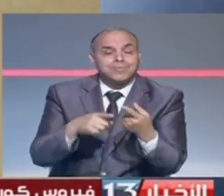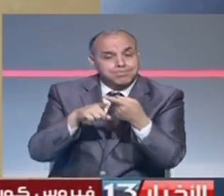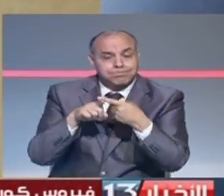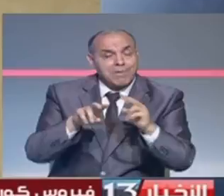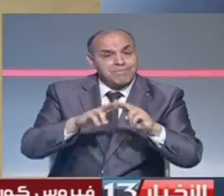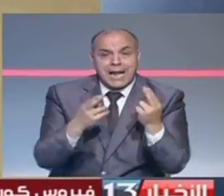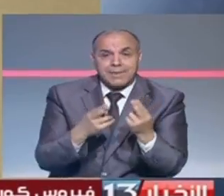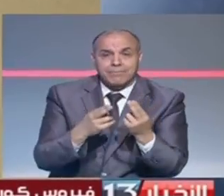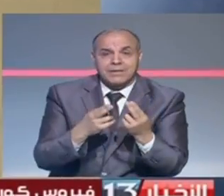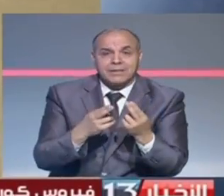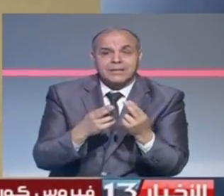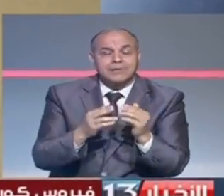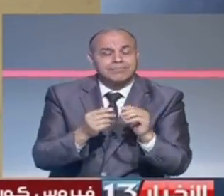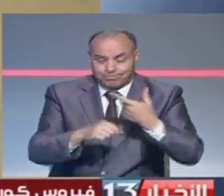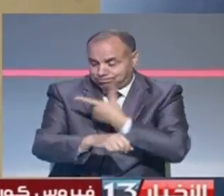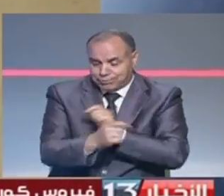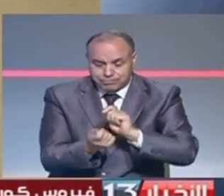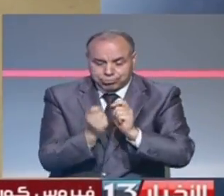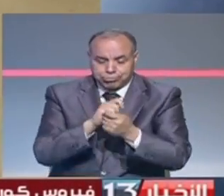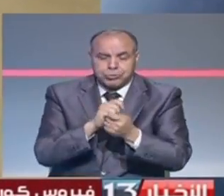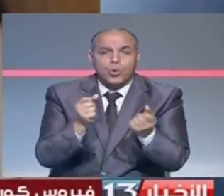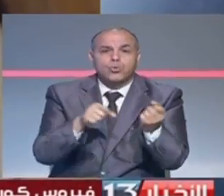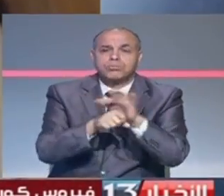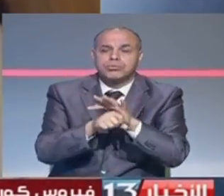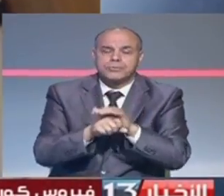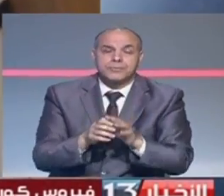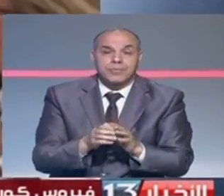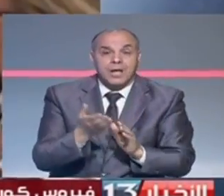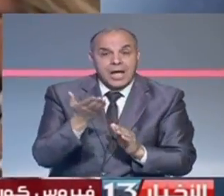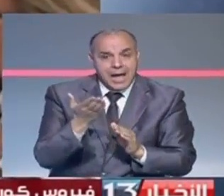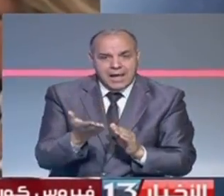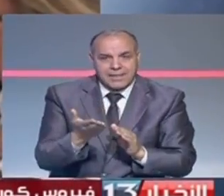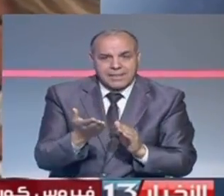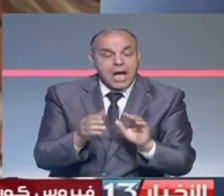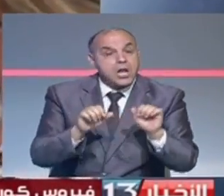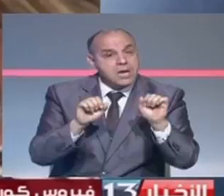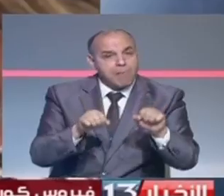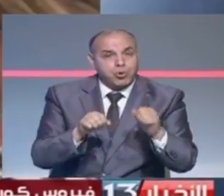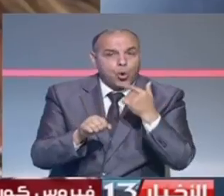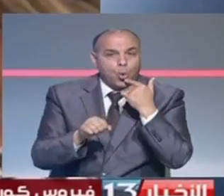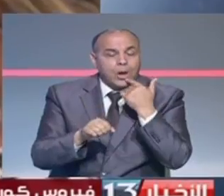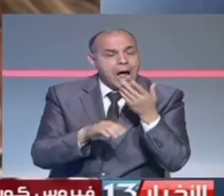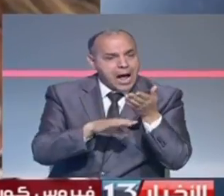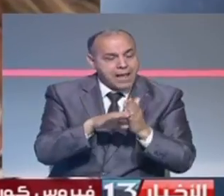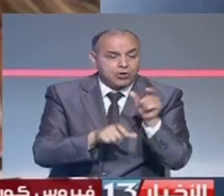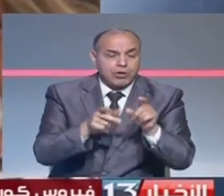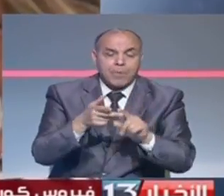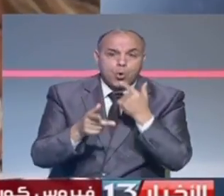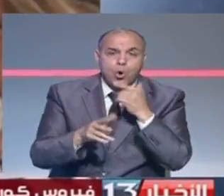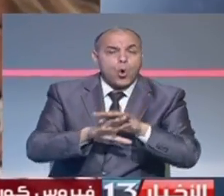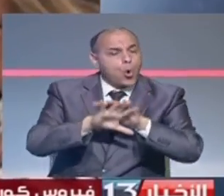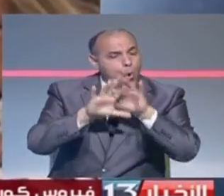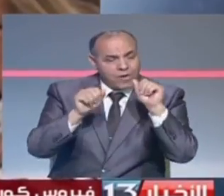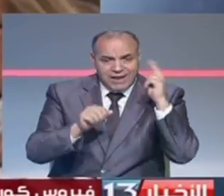عالمي لتطوير اللقاء ضدك وفي تسعه عشر الذي ينبغي ان يكون متاحا للجميع وفي كل